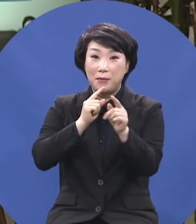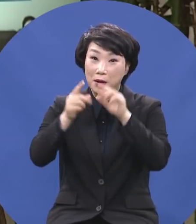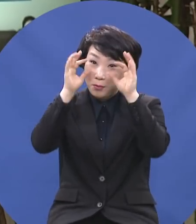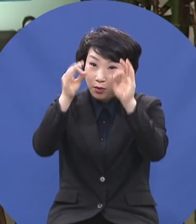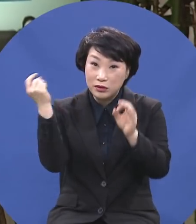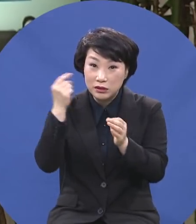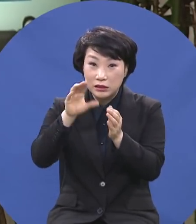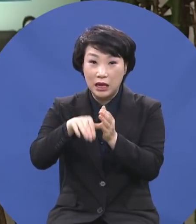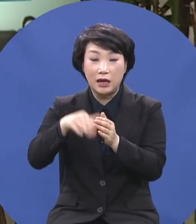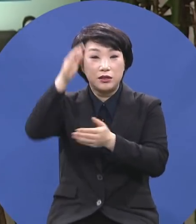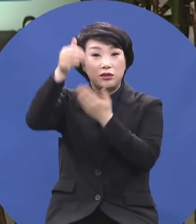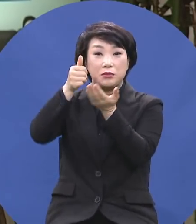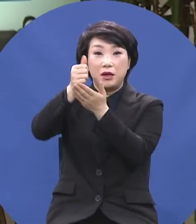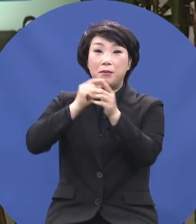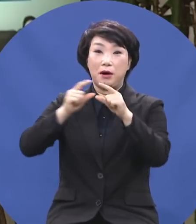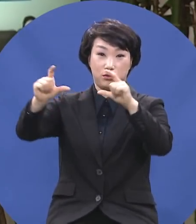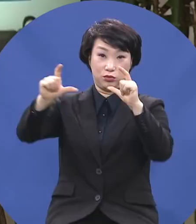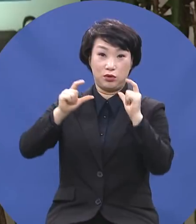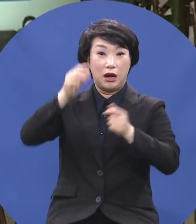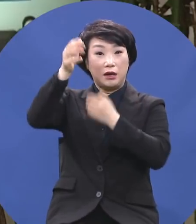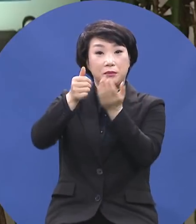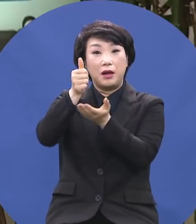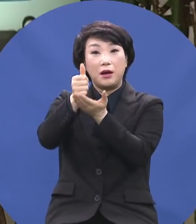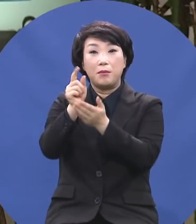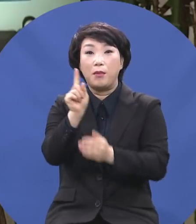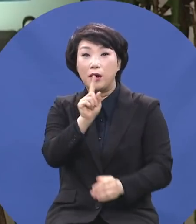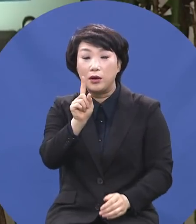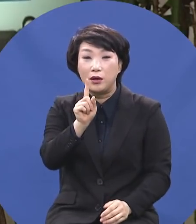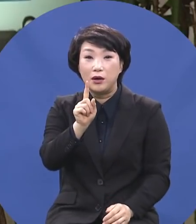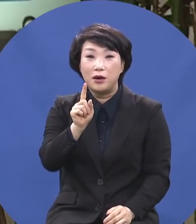성령이 말씀하시는 하나님 말씀은